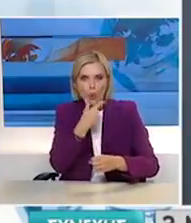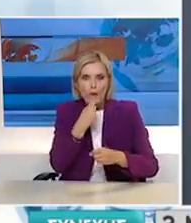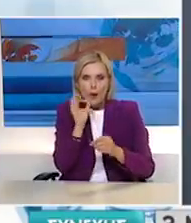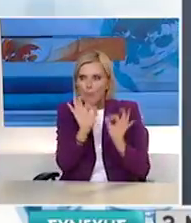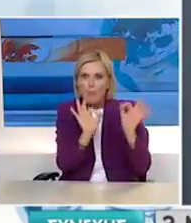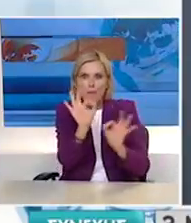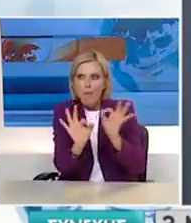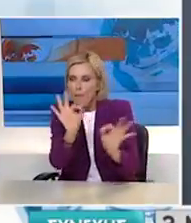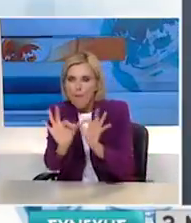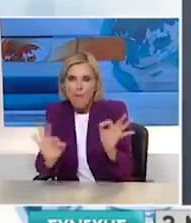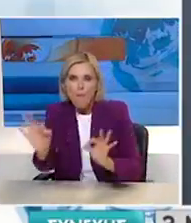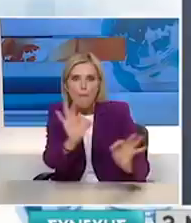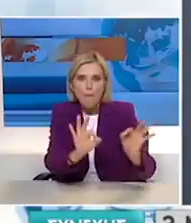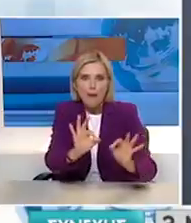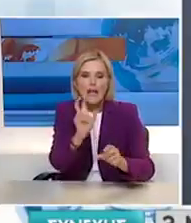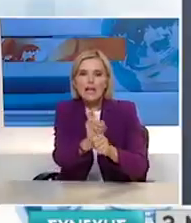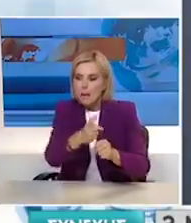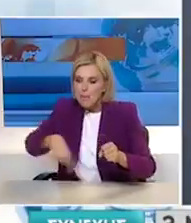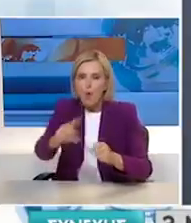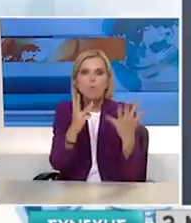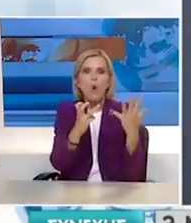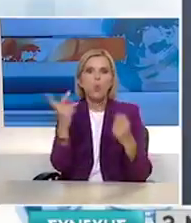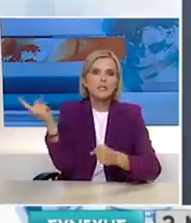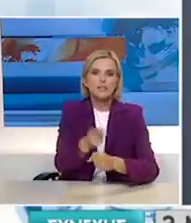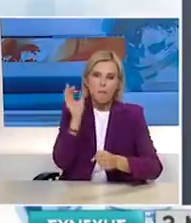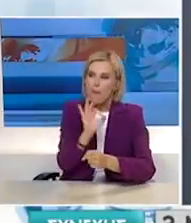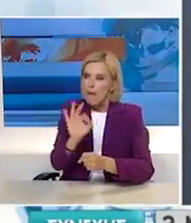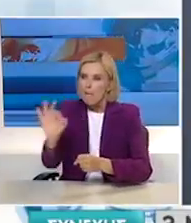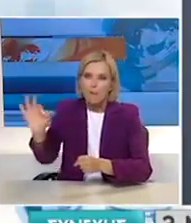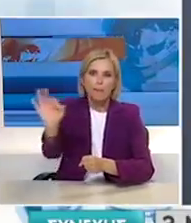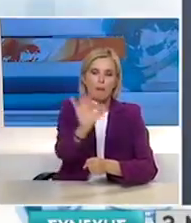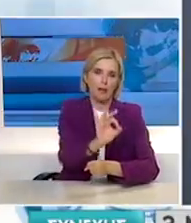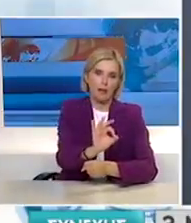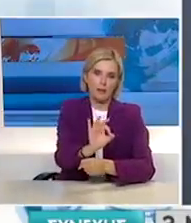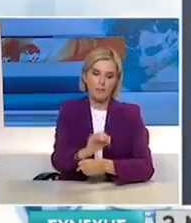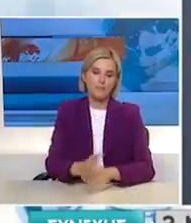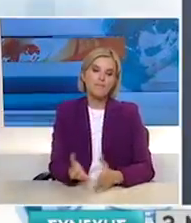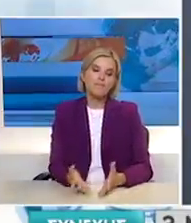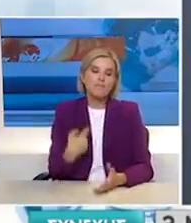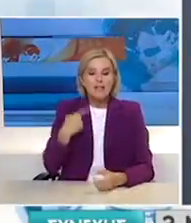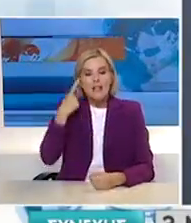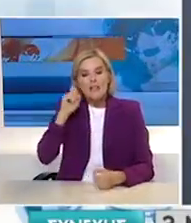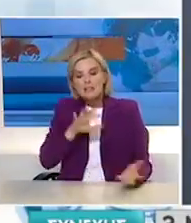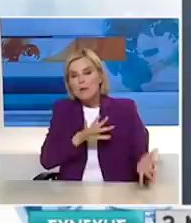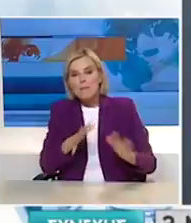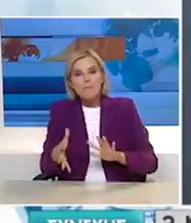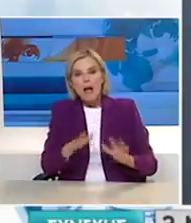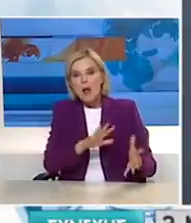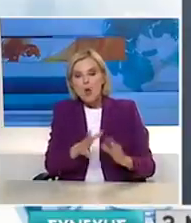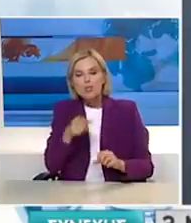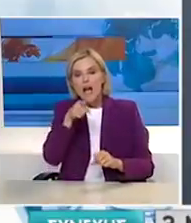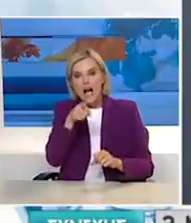που 10% ευθυνόταν για το 80% των μεταδόσεων. Δεν ξέρουμε, μάλλον είναι λιγότερο από ό,τι ήταν για τον MERS και τον